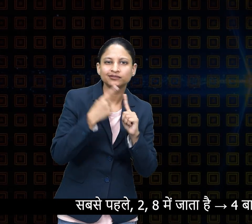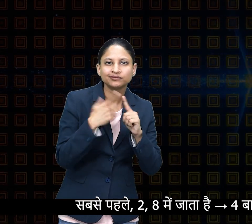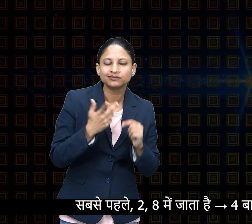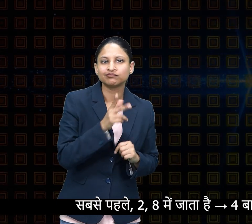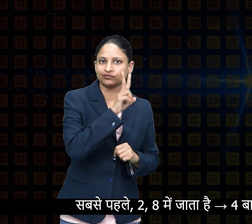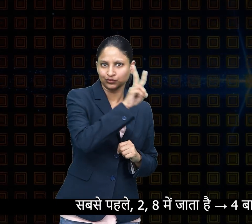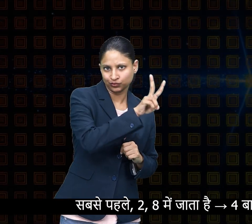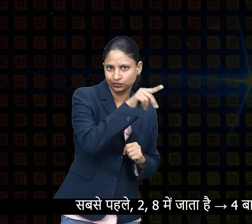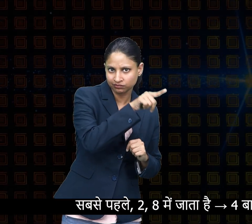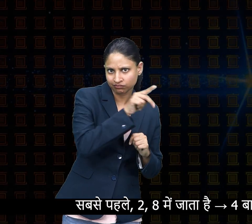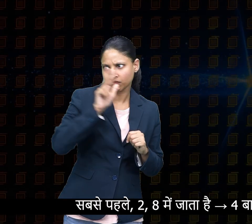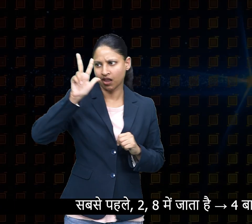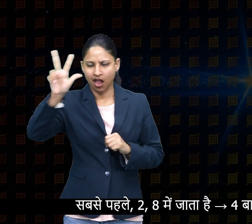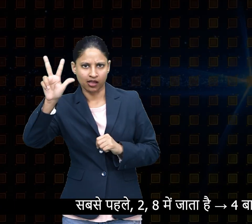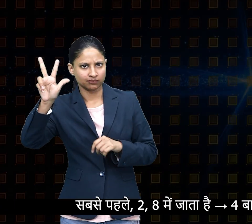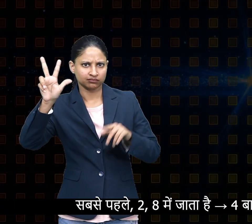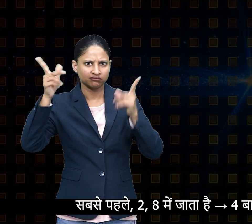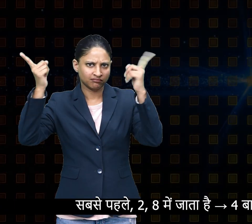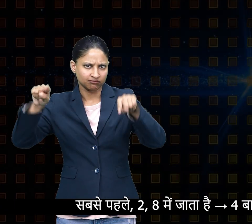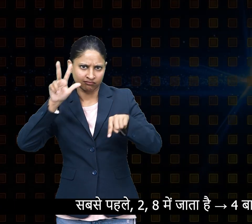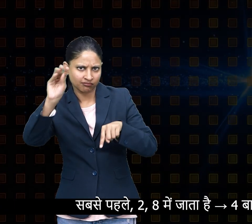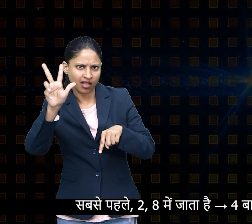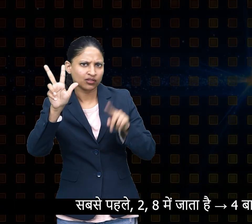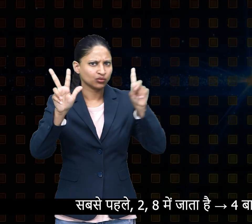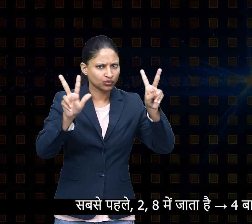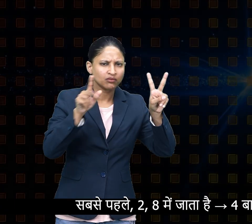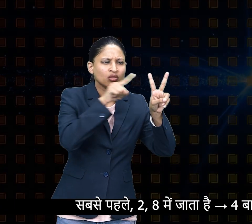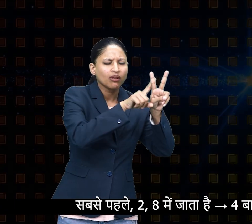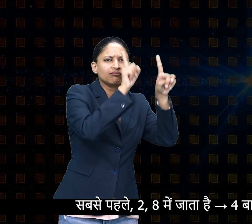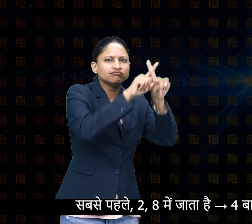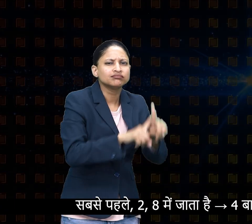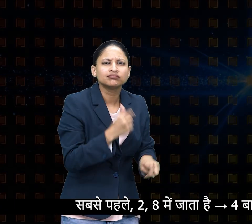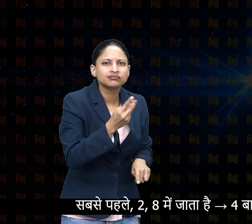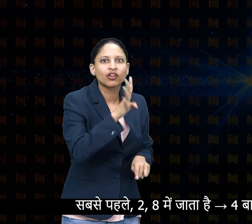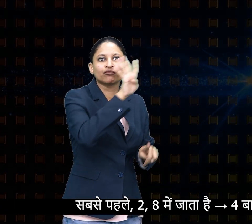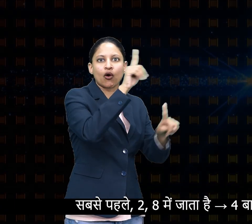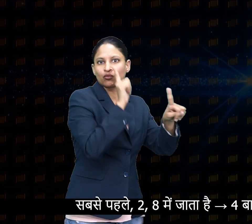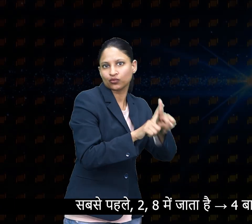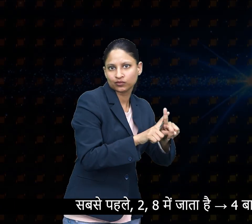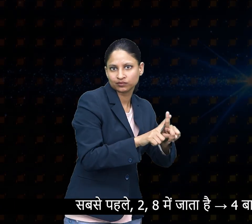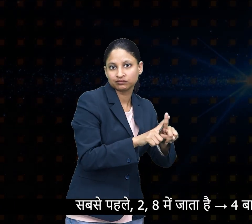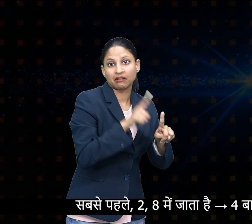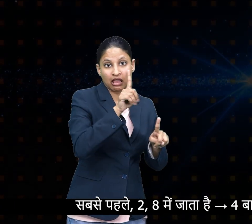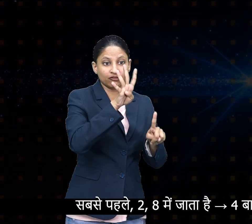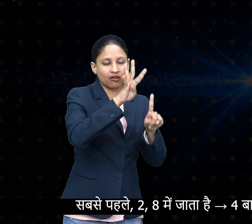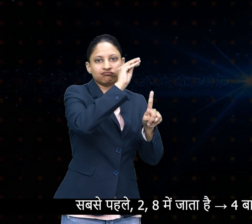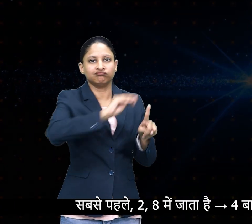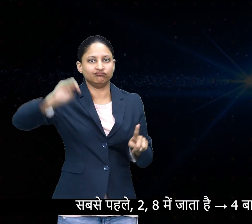सबसे पहले 2 8 में जाता है 4 बार। ऊपर 4 लिखे। घटाए, 8 घटा 8 बराबर